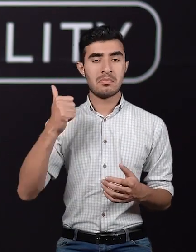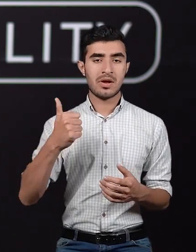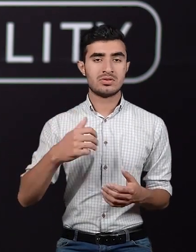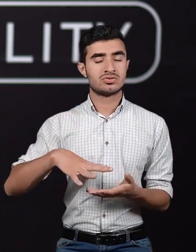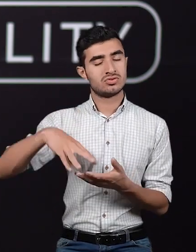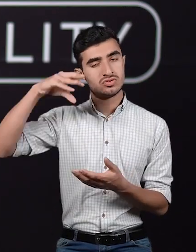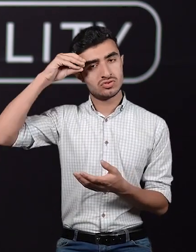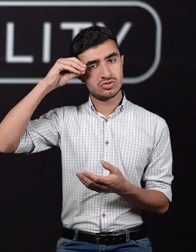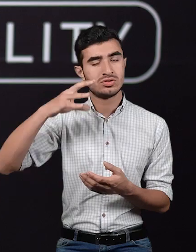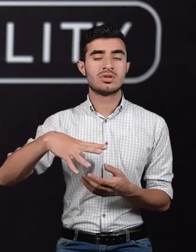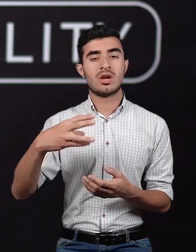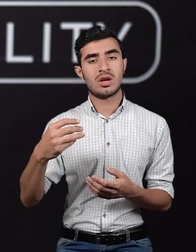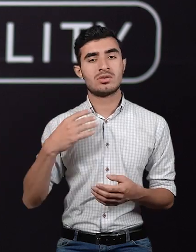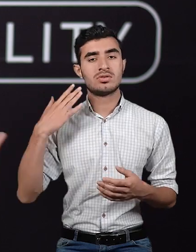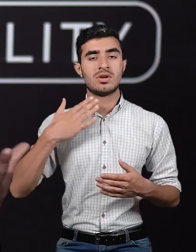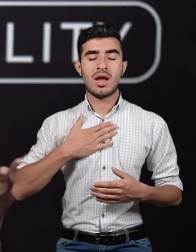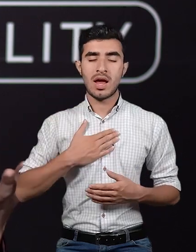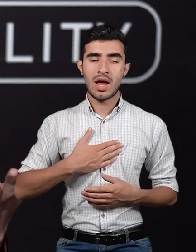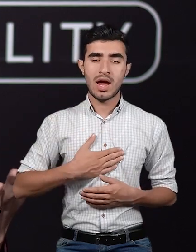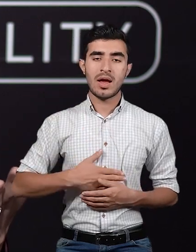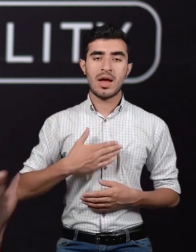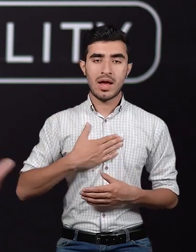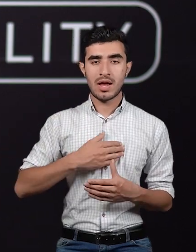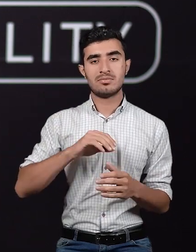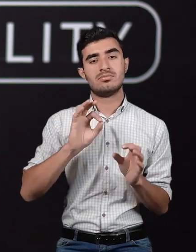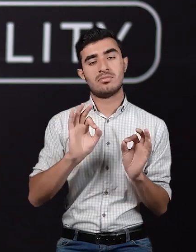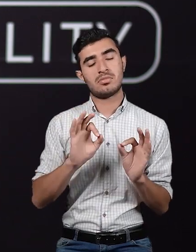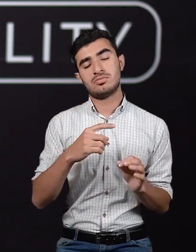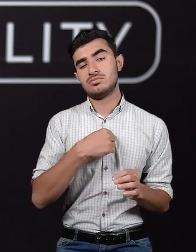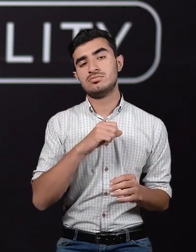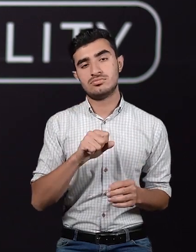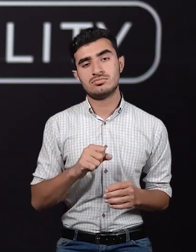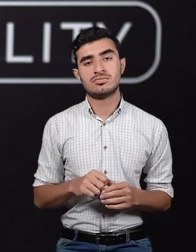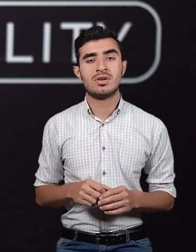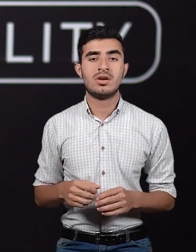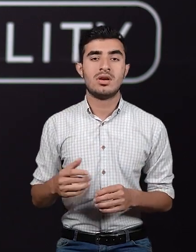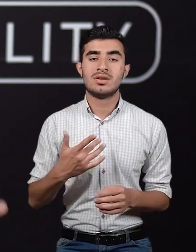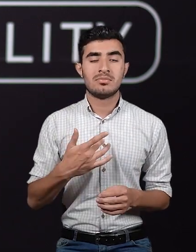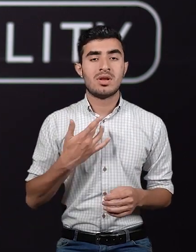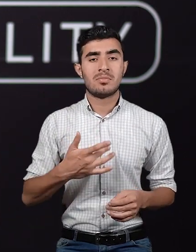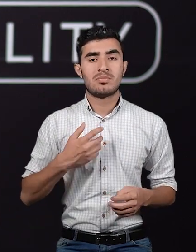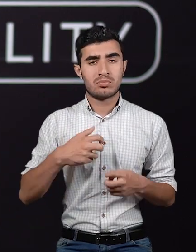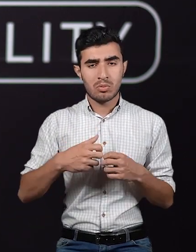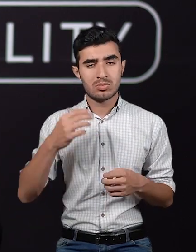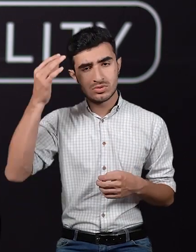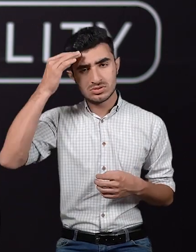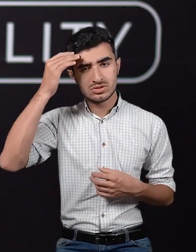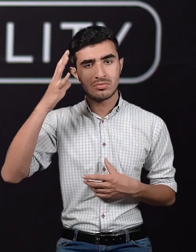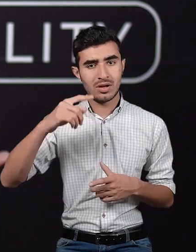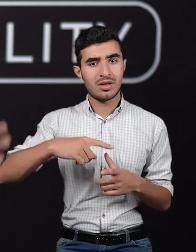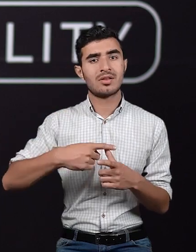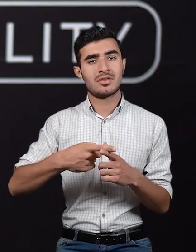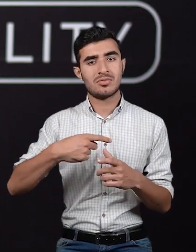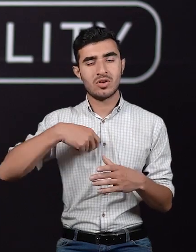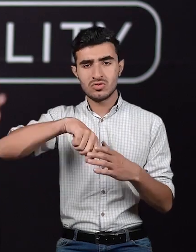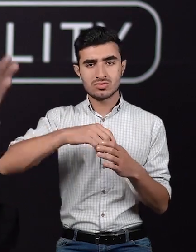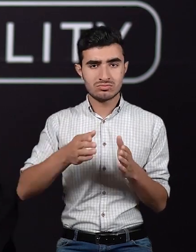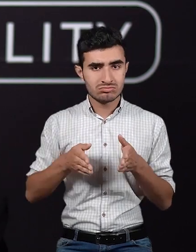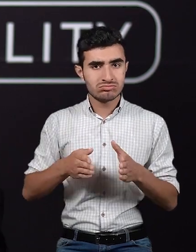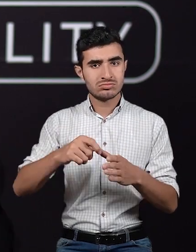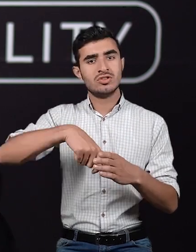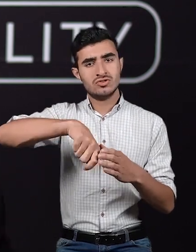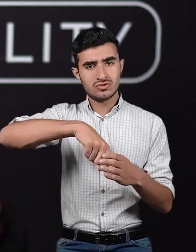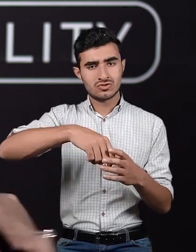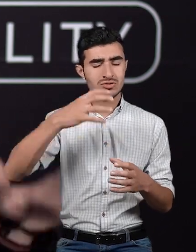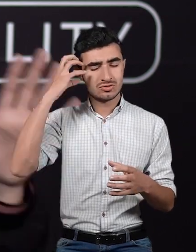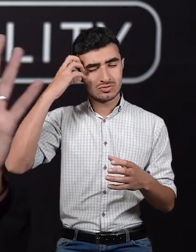ये एक बहुत बड़ी थेरेपी रही है क्योंकि जब भी मुझे मैं स्ट्रगल करती थी अपने इमोशंस के साथ, आई फील लाइक मैं किचन में घुस जाती थी